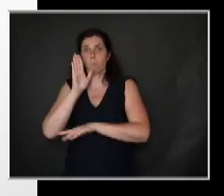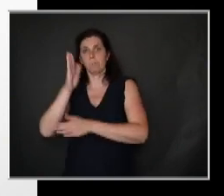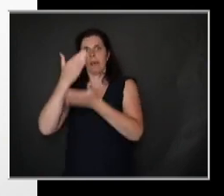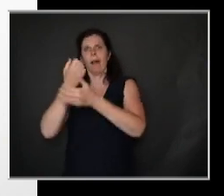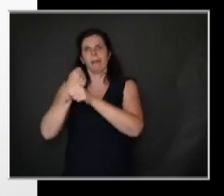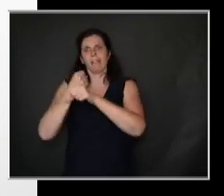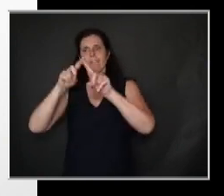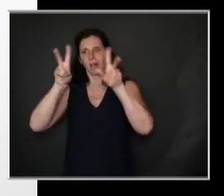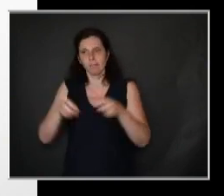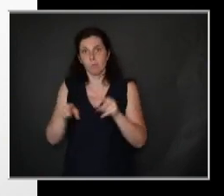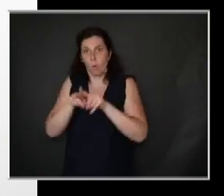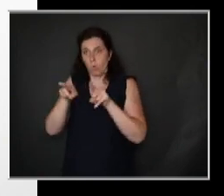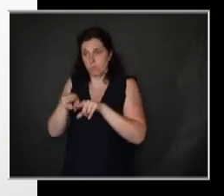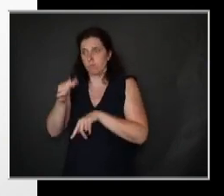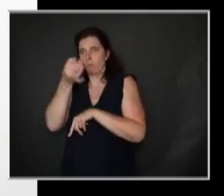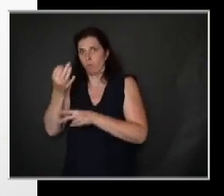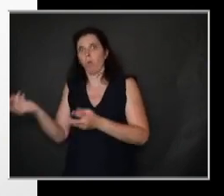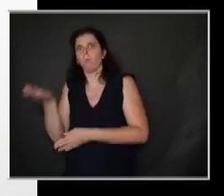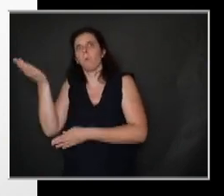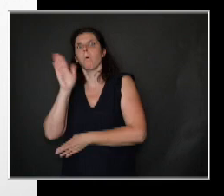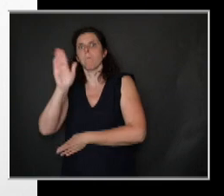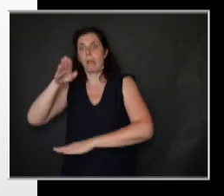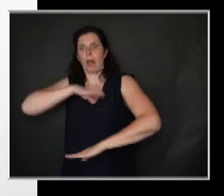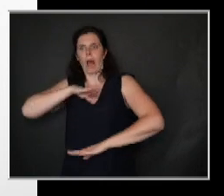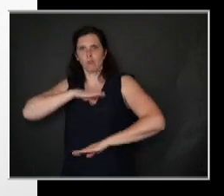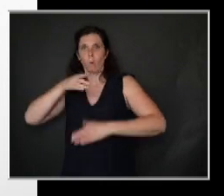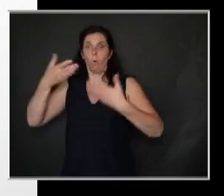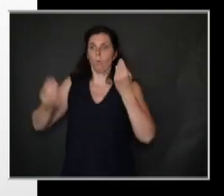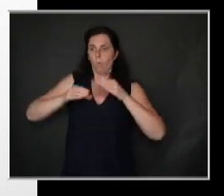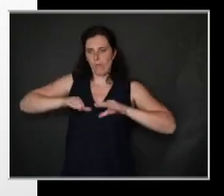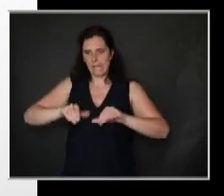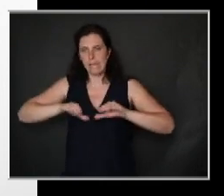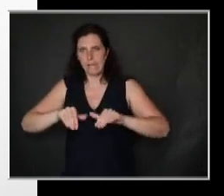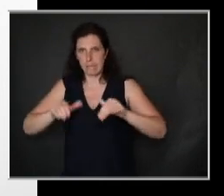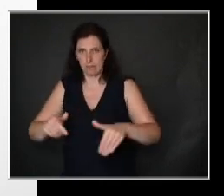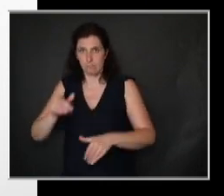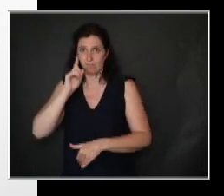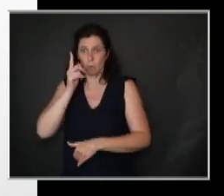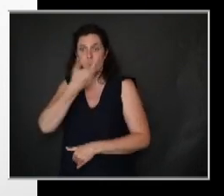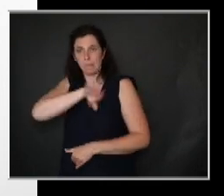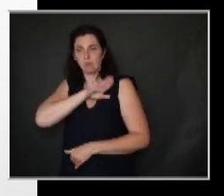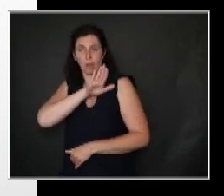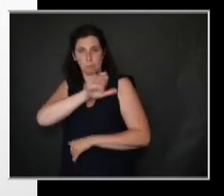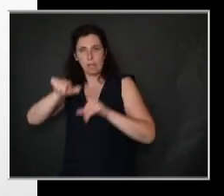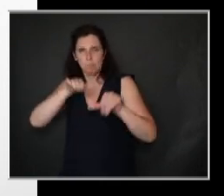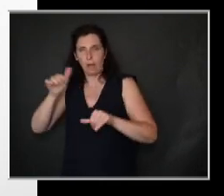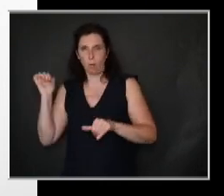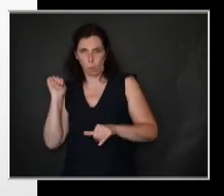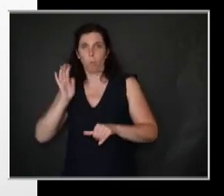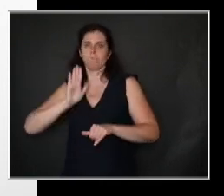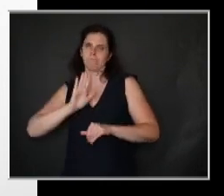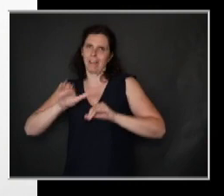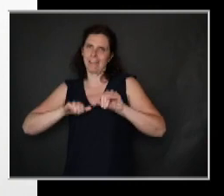pourcentage de radiographies, et puis des actes de kinésithérapie, car c'est un pivot de notre prise en charge. Et puis aussi, la lombalgie